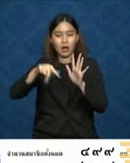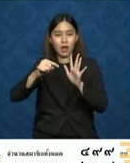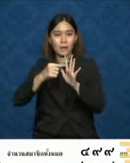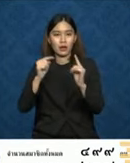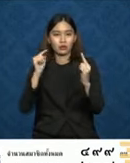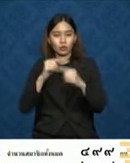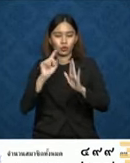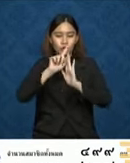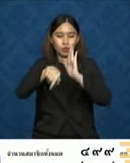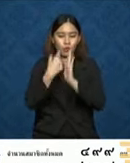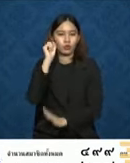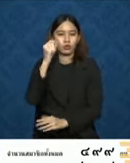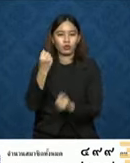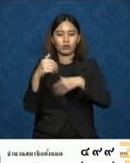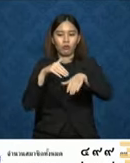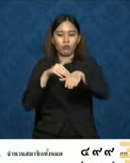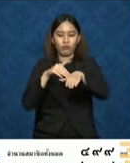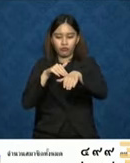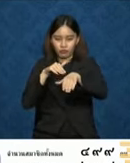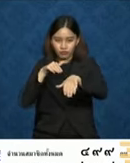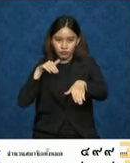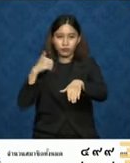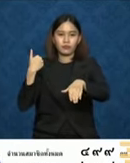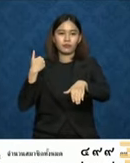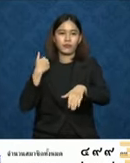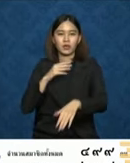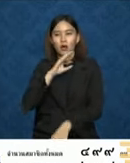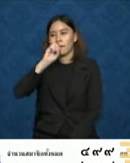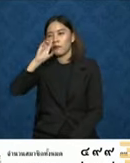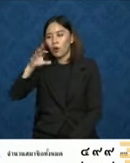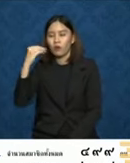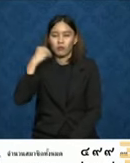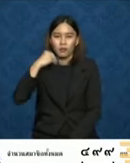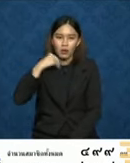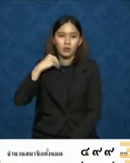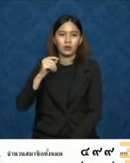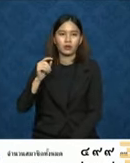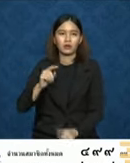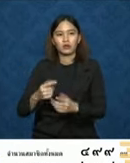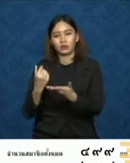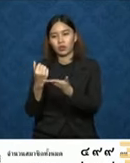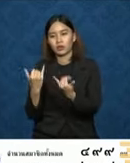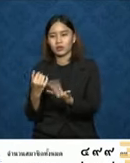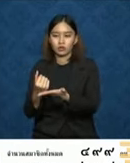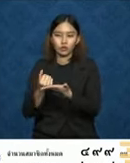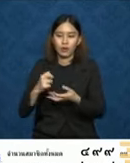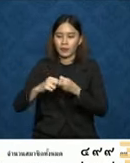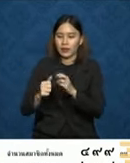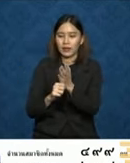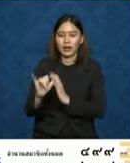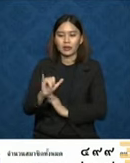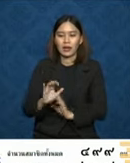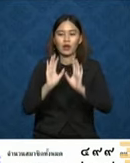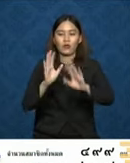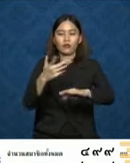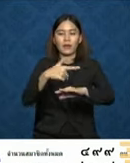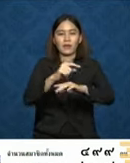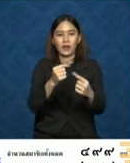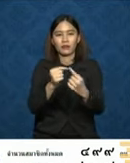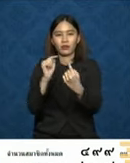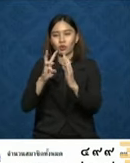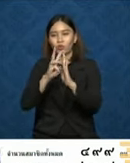ชั่วโมงเร่งด่วนเนี่ยรถติดมากเลยทีเดียวครับท่านประธานแม้ว่าจะร้องเรียนไปหลายครั้งแล้วนะครับก็ยังไม่ได้รับการแก้ไขจึงฝากให้ท่านประธานช่วยกำชับ